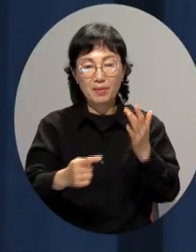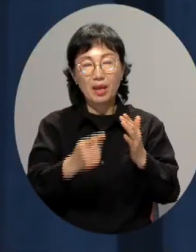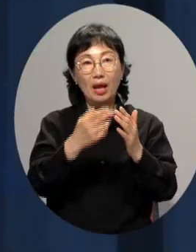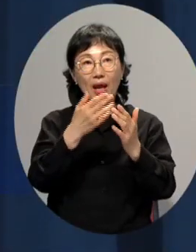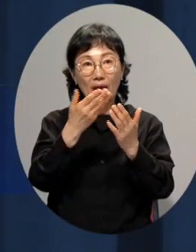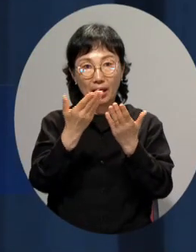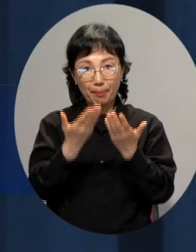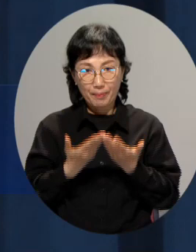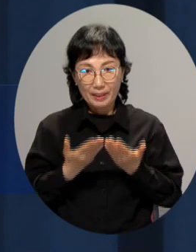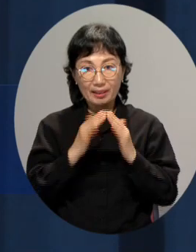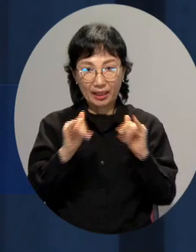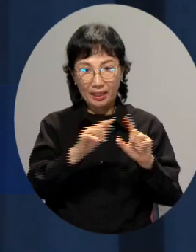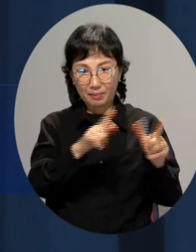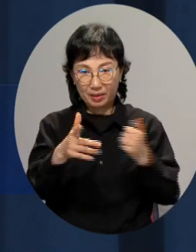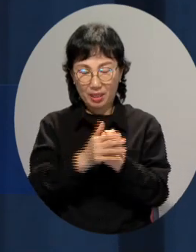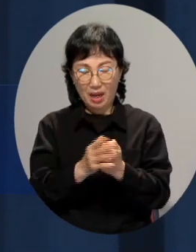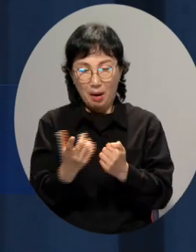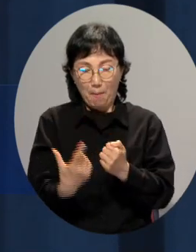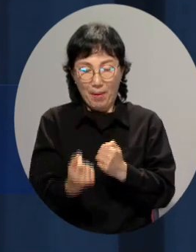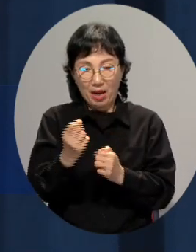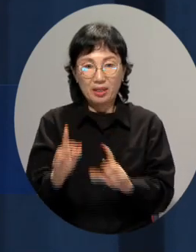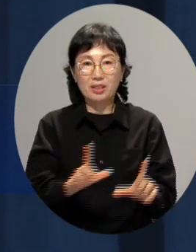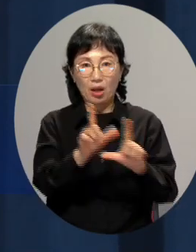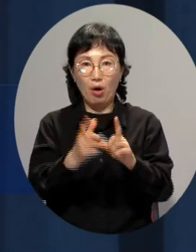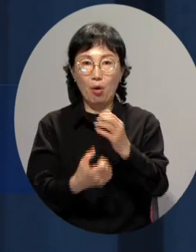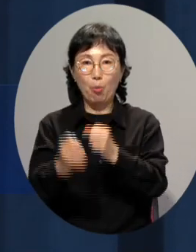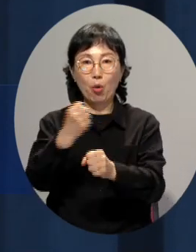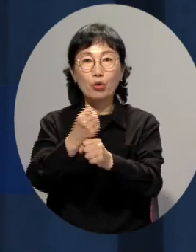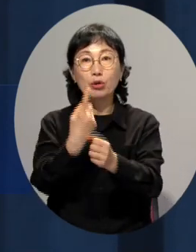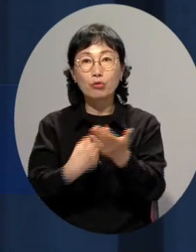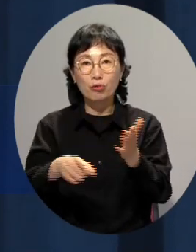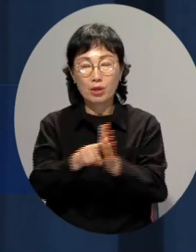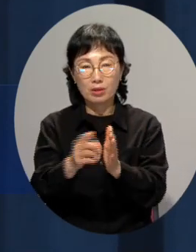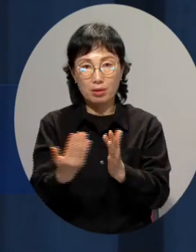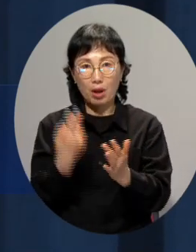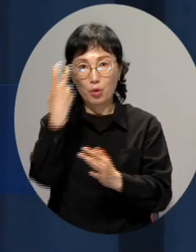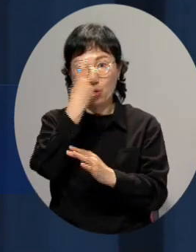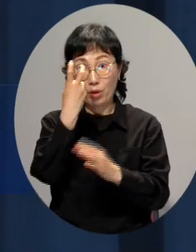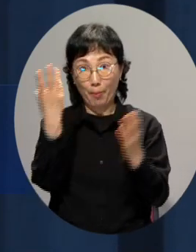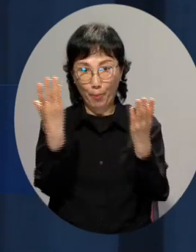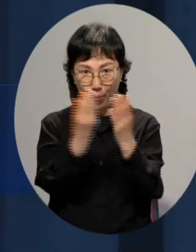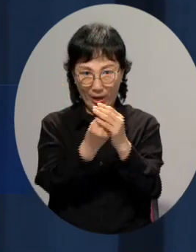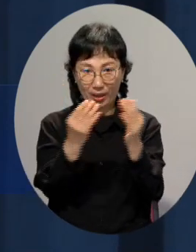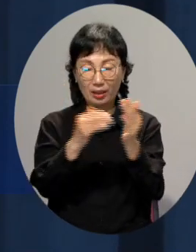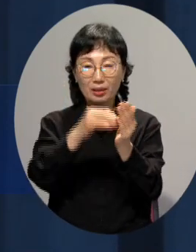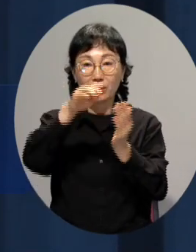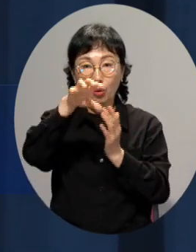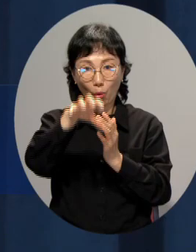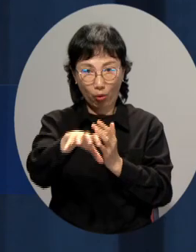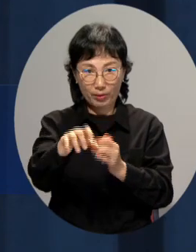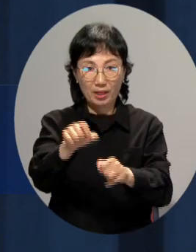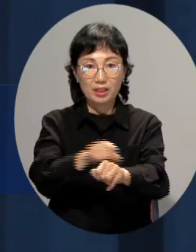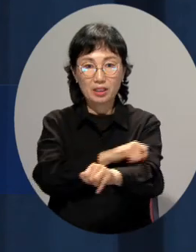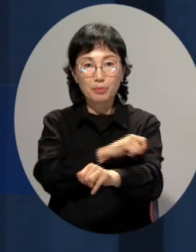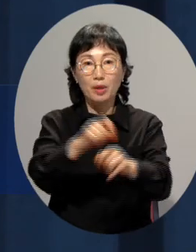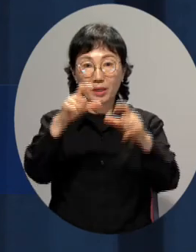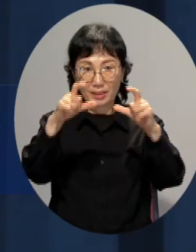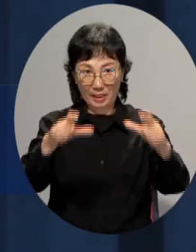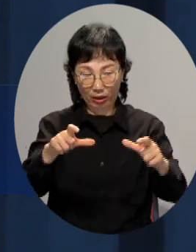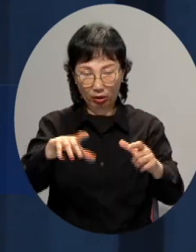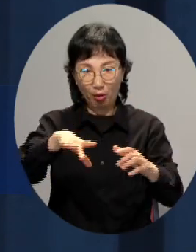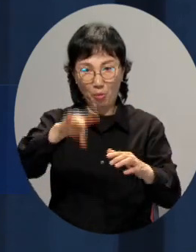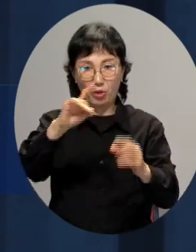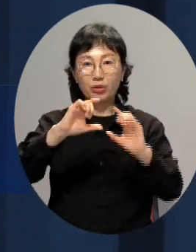분들의 신속한 일상 복귀를 위해 사전조사가 완료된 지역부터 특별재난지역으로